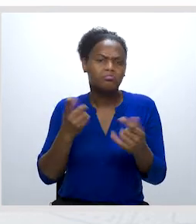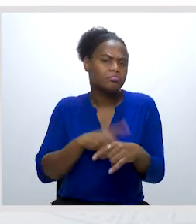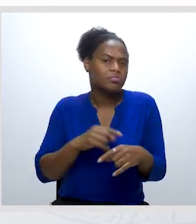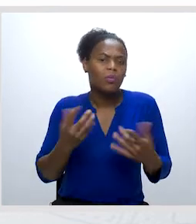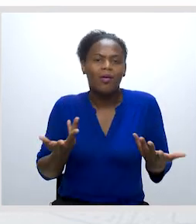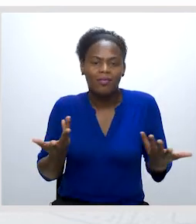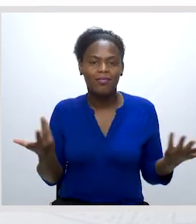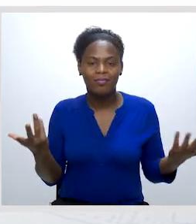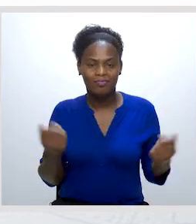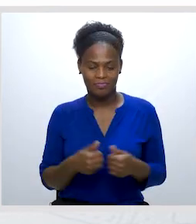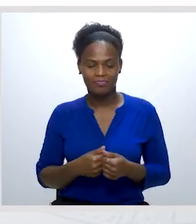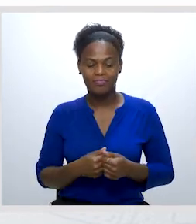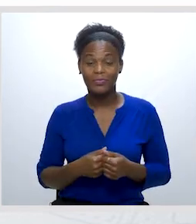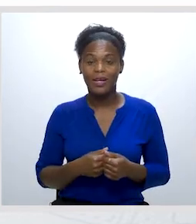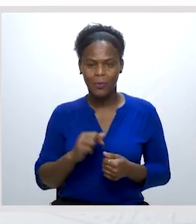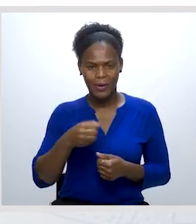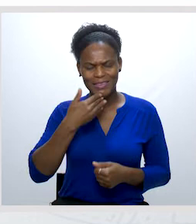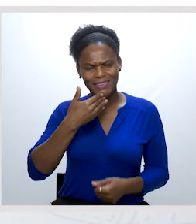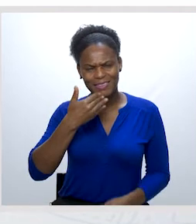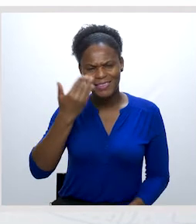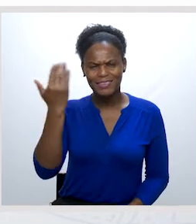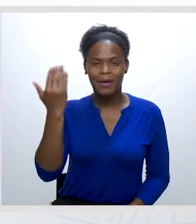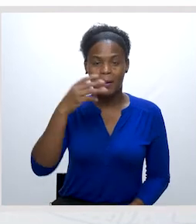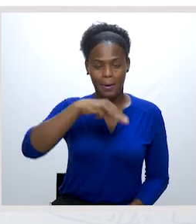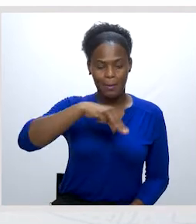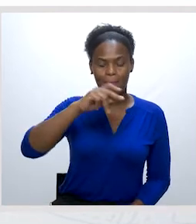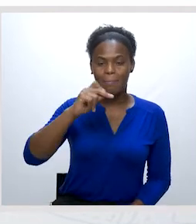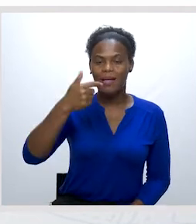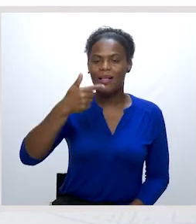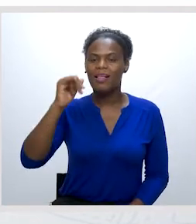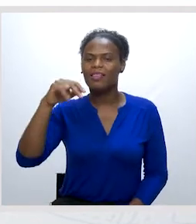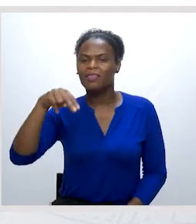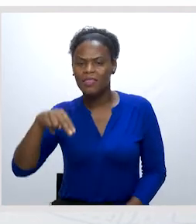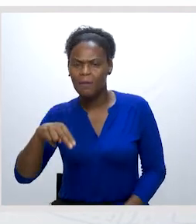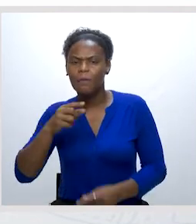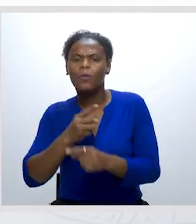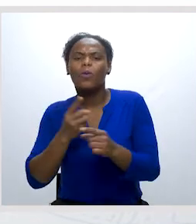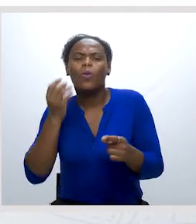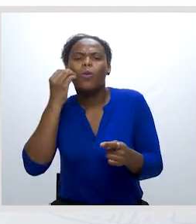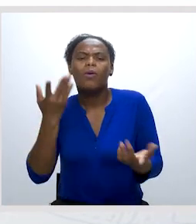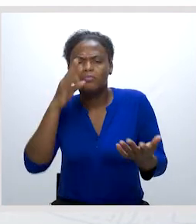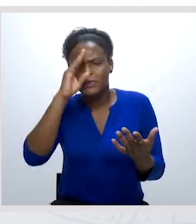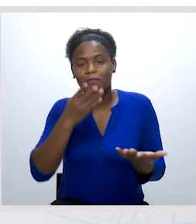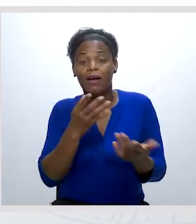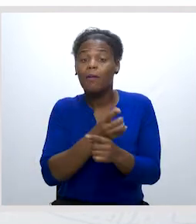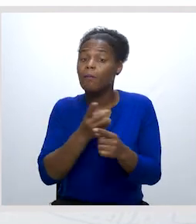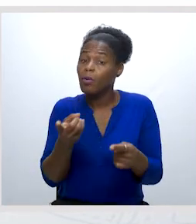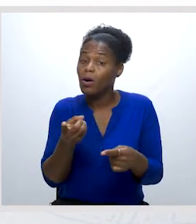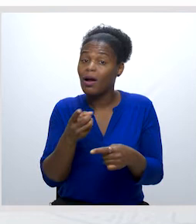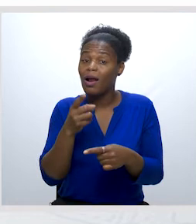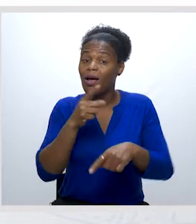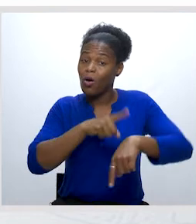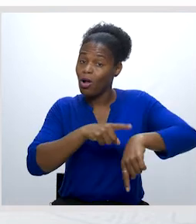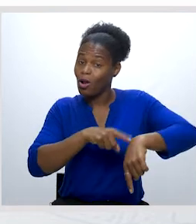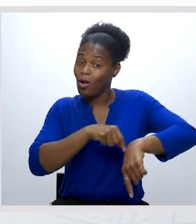période? Le matin, super. Comment vous savez? Parce que la montre